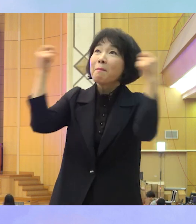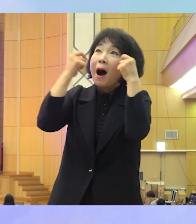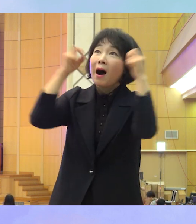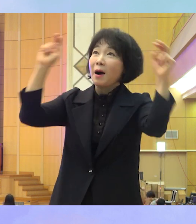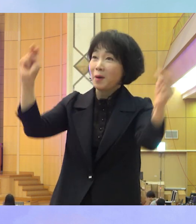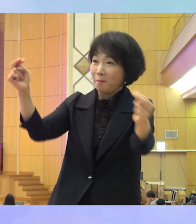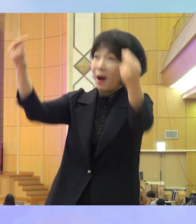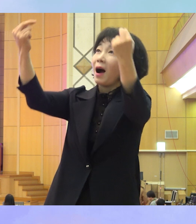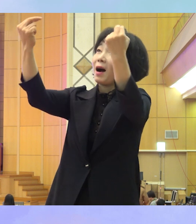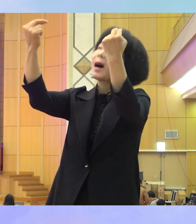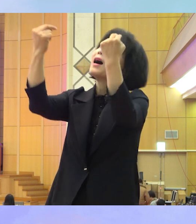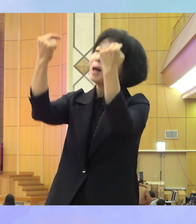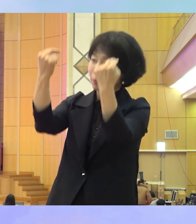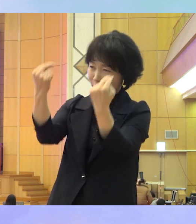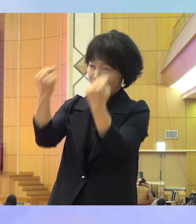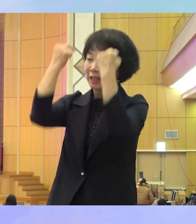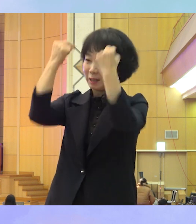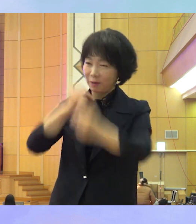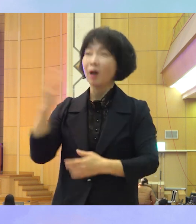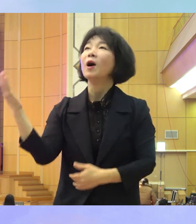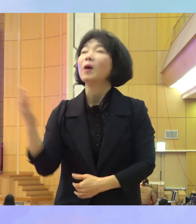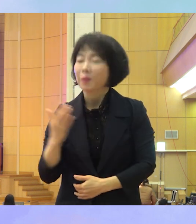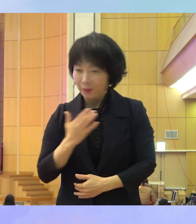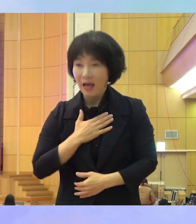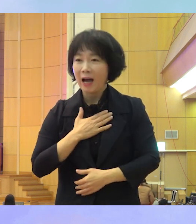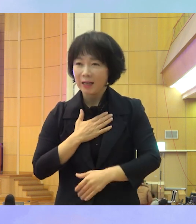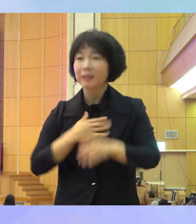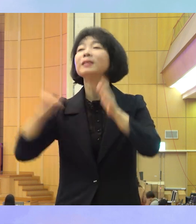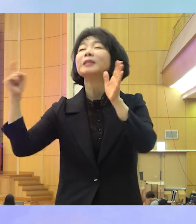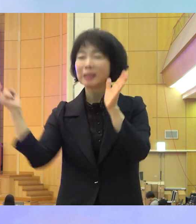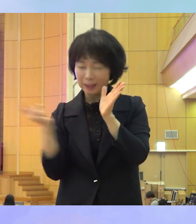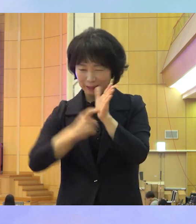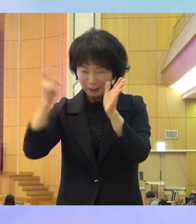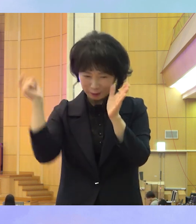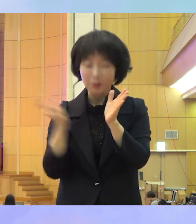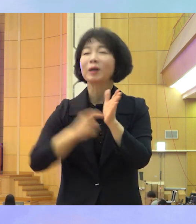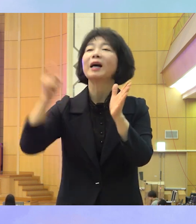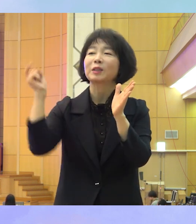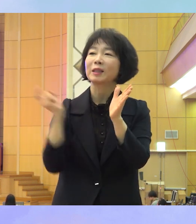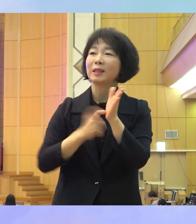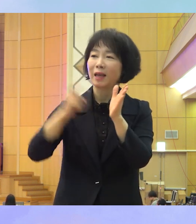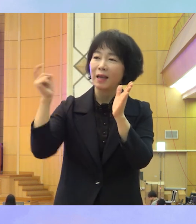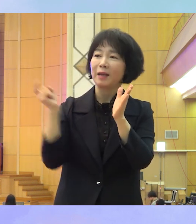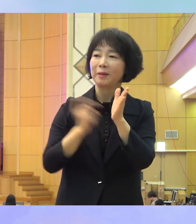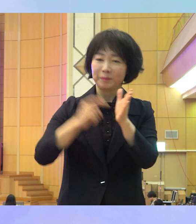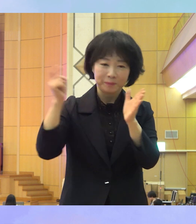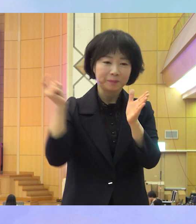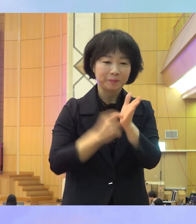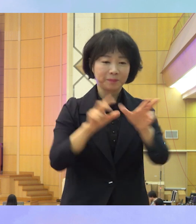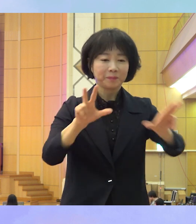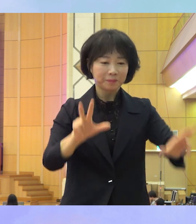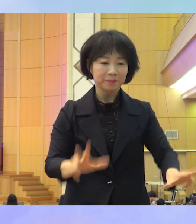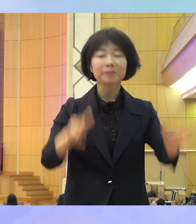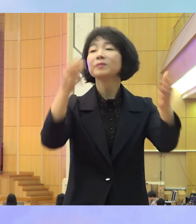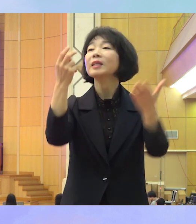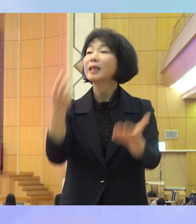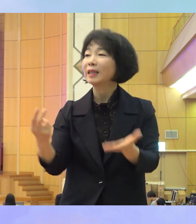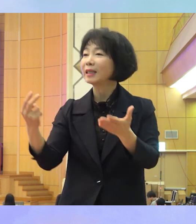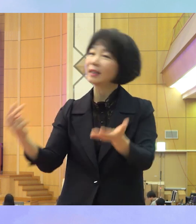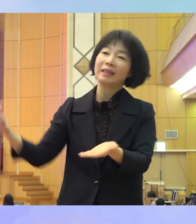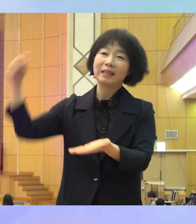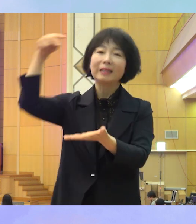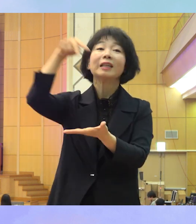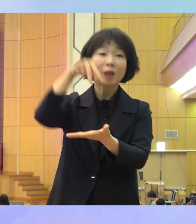잔잔한 미소로 바라보시며 나를 접촉하시네. 일어나